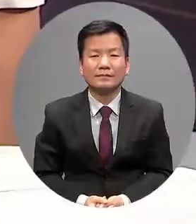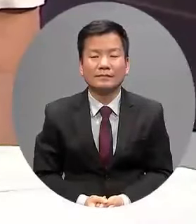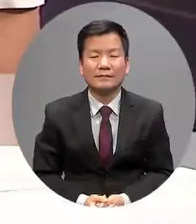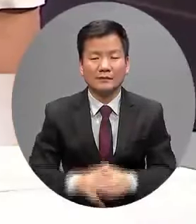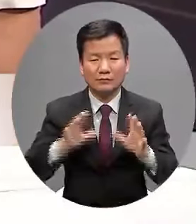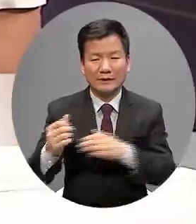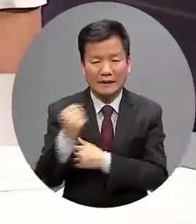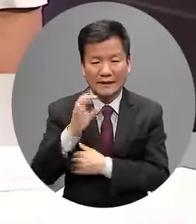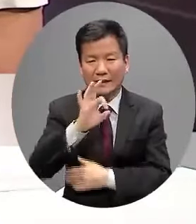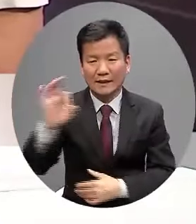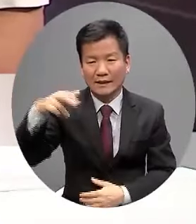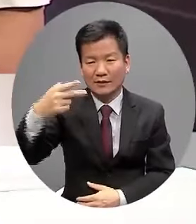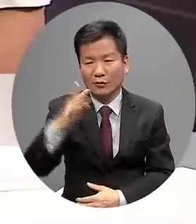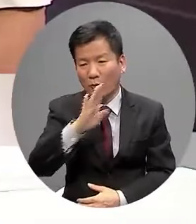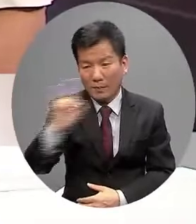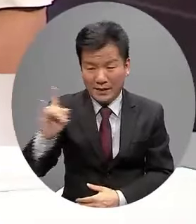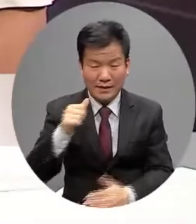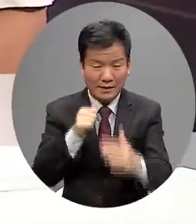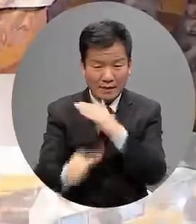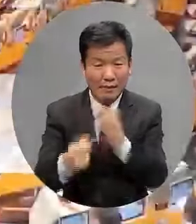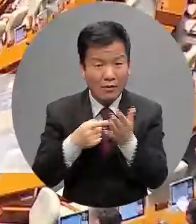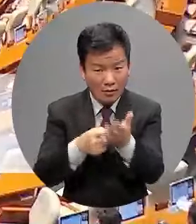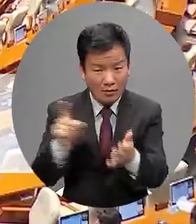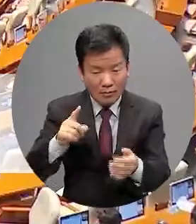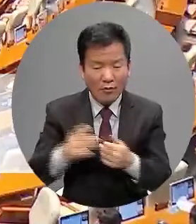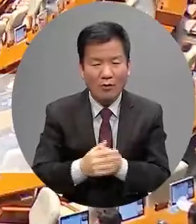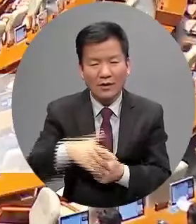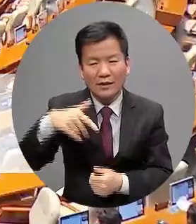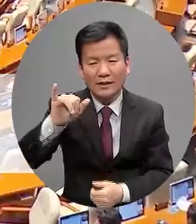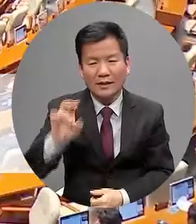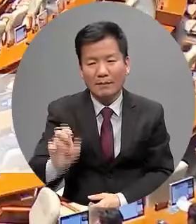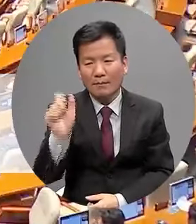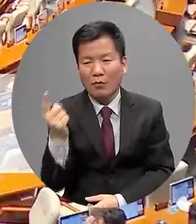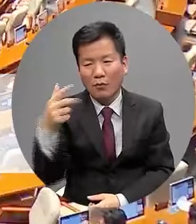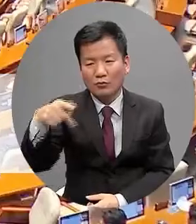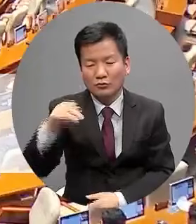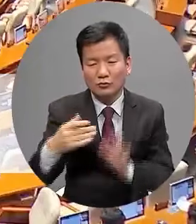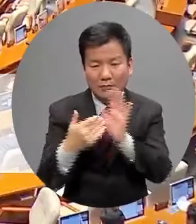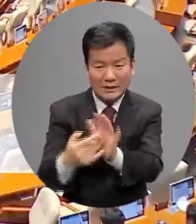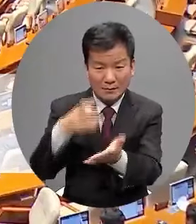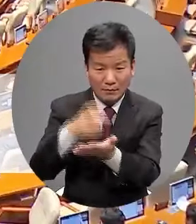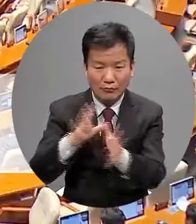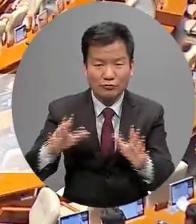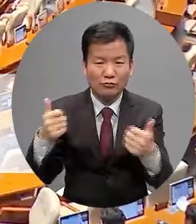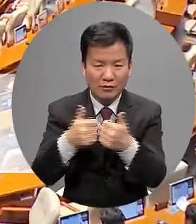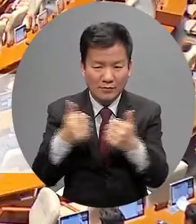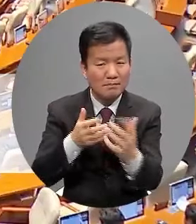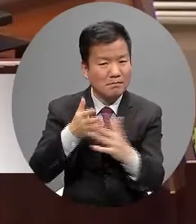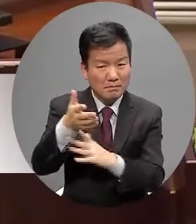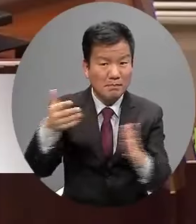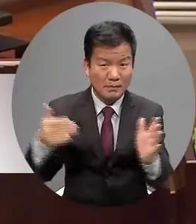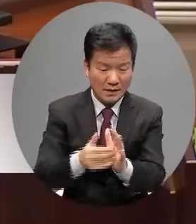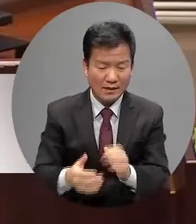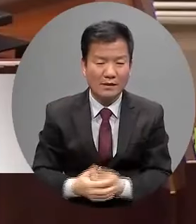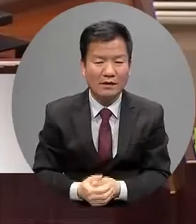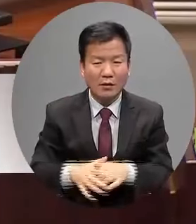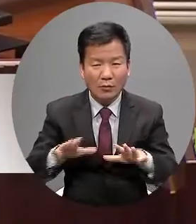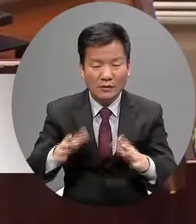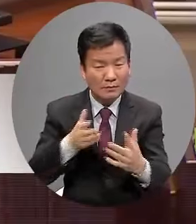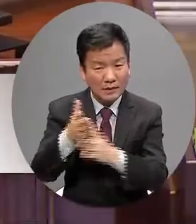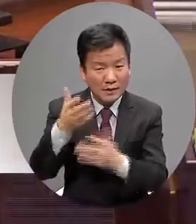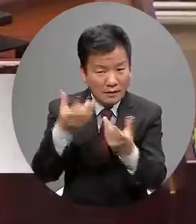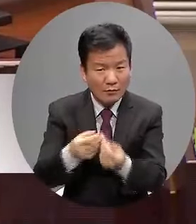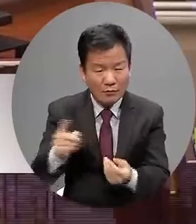국민의 힘 이종배 의원이 대표 발휘한 이른바 기모중 방지법이 국회 본회의를 통과했습니다 오늘